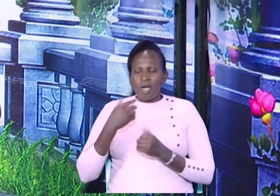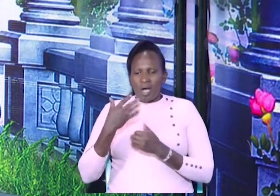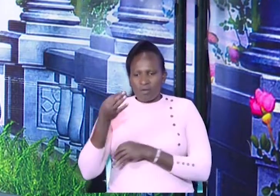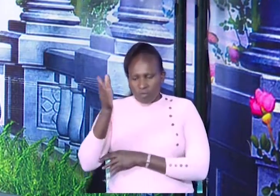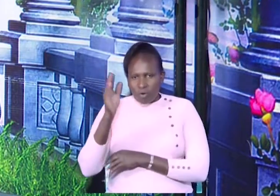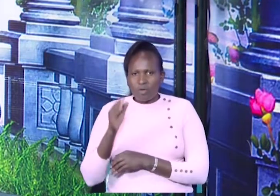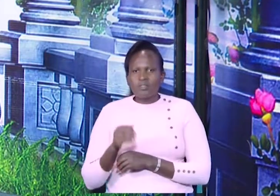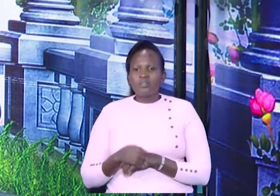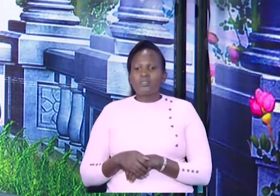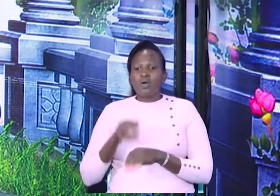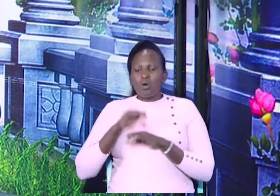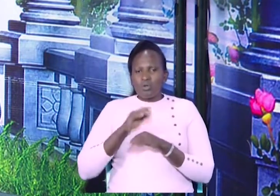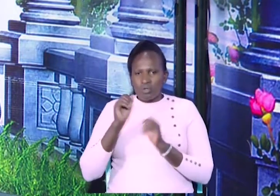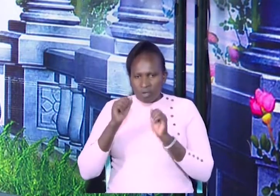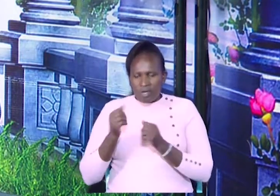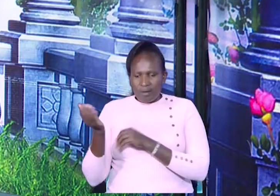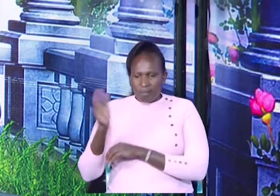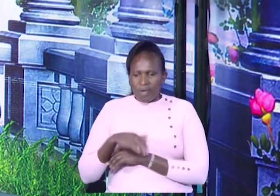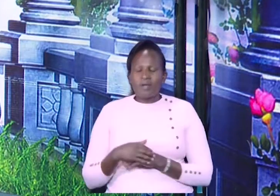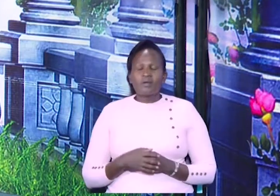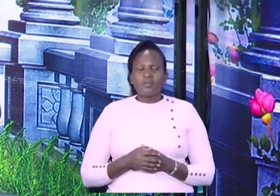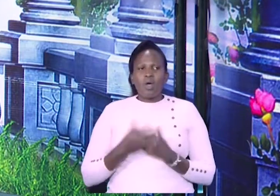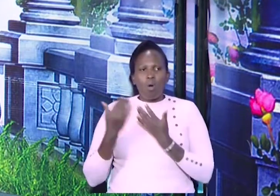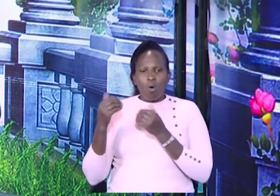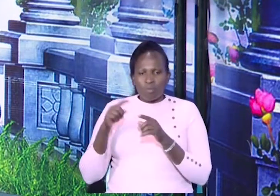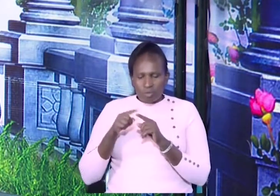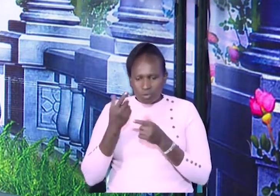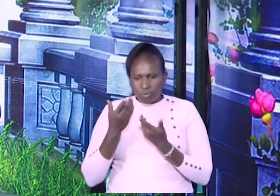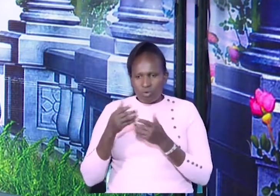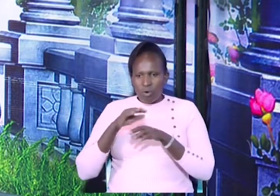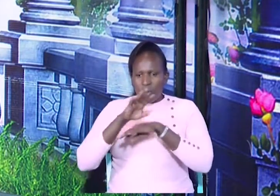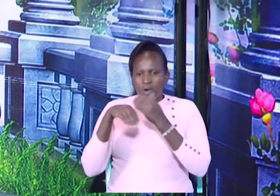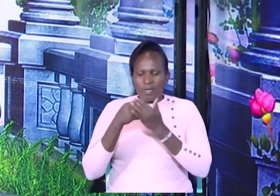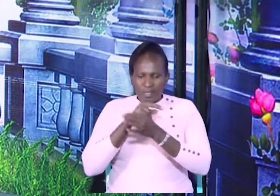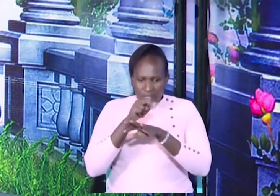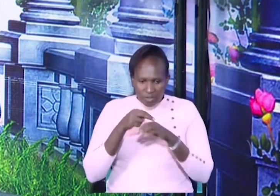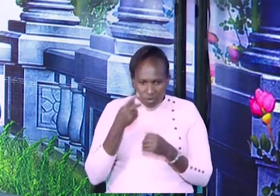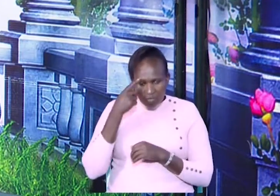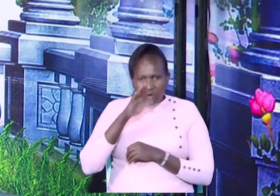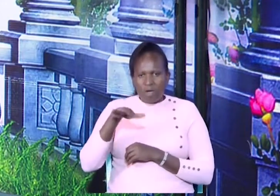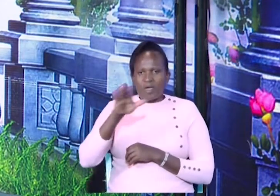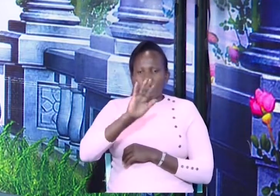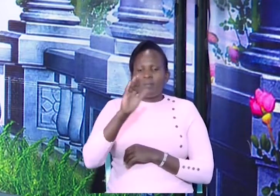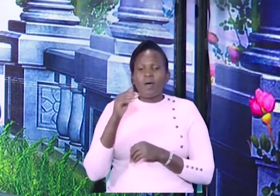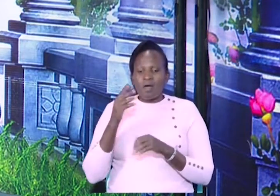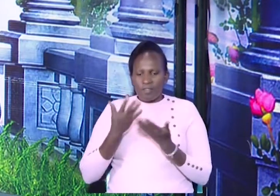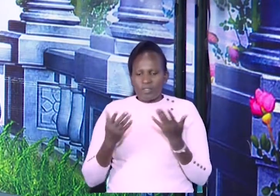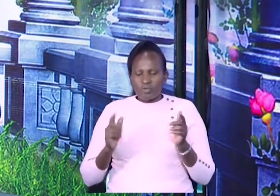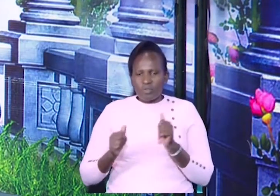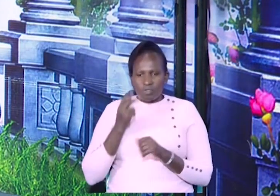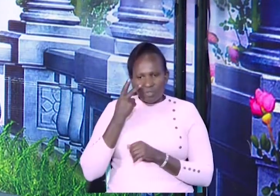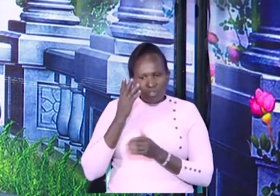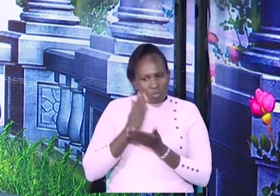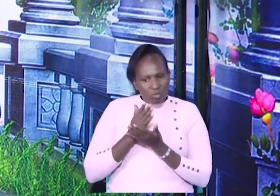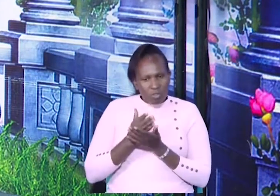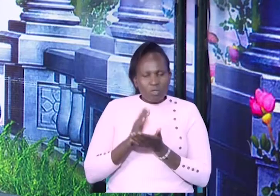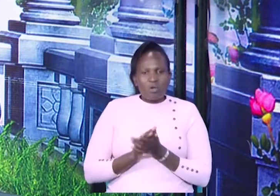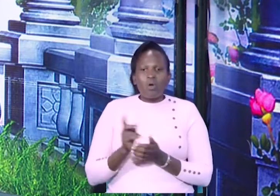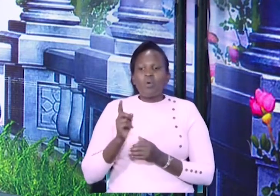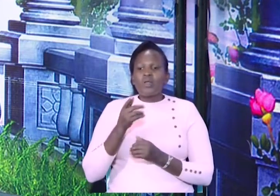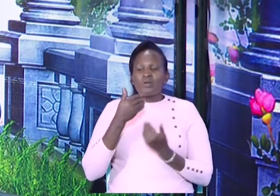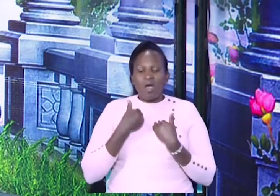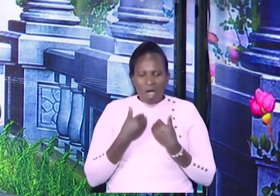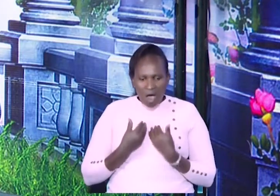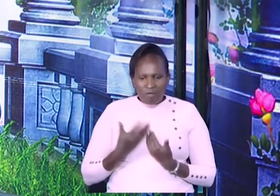you can bring restoration, you can bring hope, even to the entire nation. Kwa estate yenu, mambo ambao unaona hayedi vizuri, when you